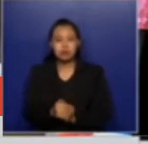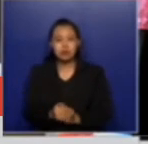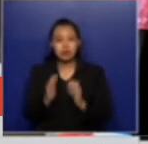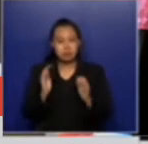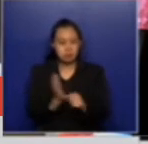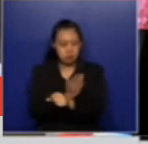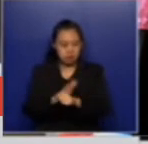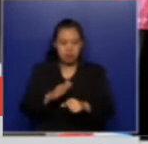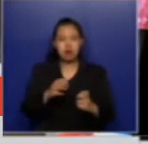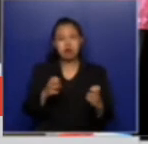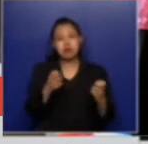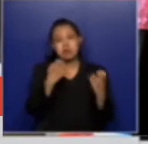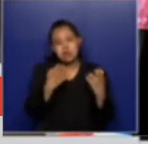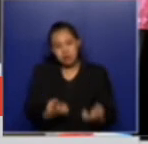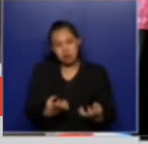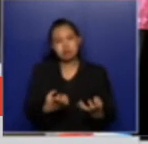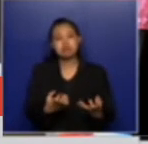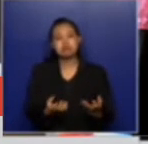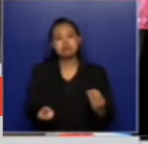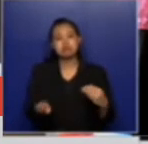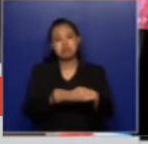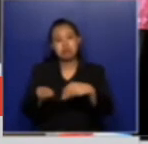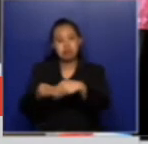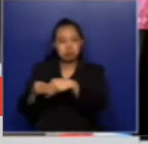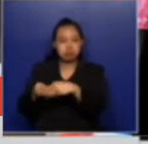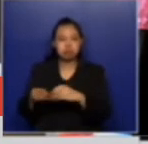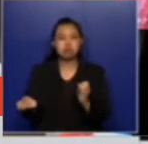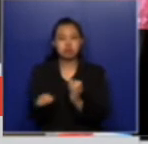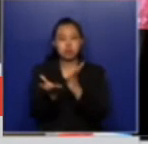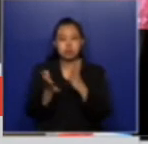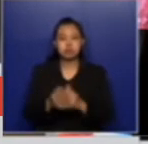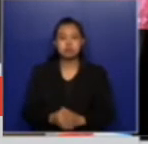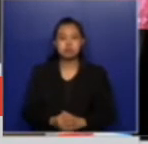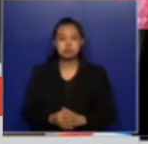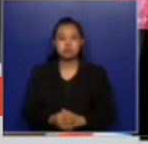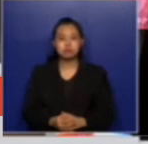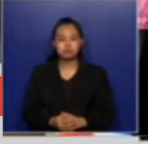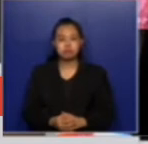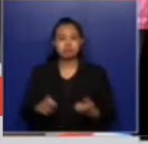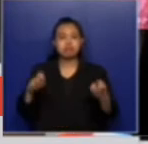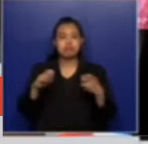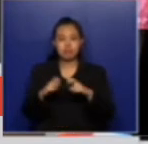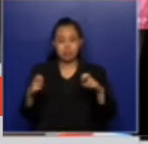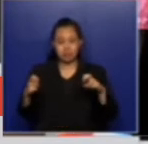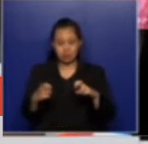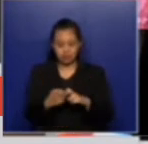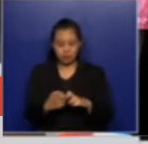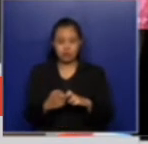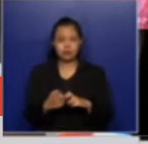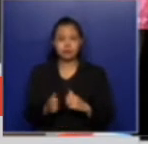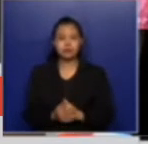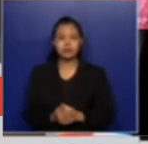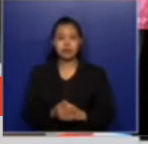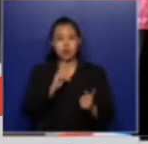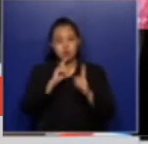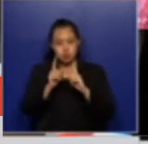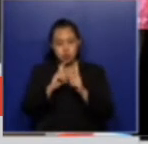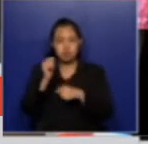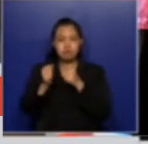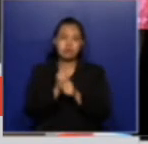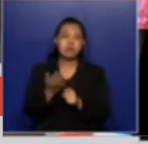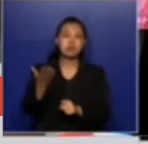ววันนี้ยิ่งเดือดร้อนเข้าไปอีกนี่คือปัญหาที่เราจะต้องมาคุยกันปีที่แ